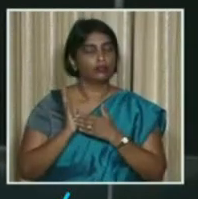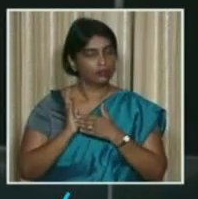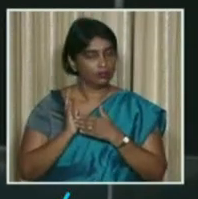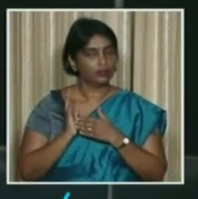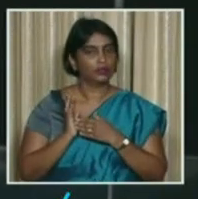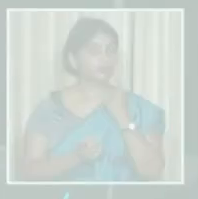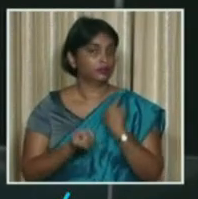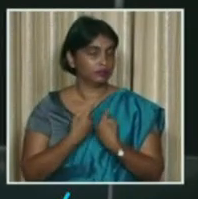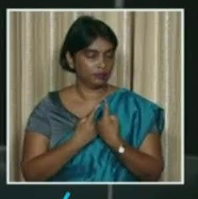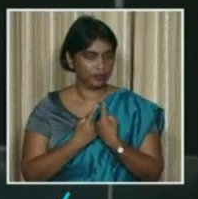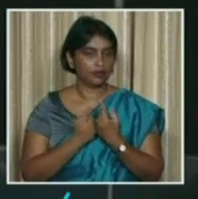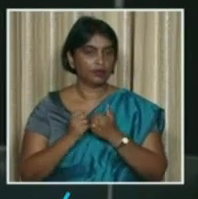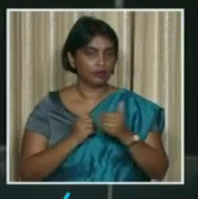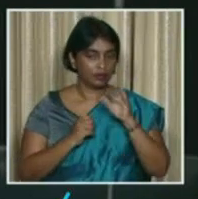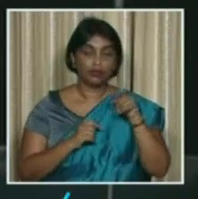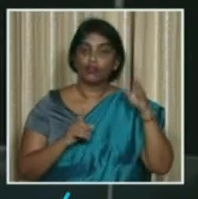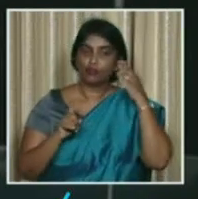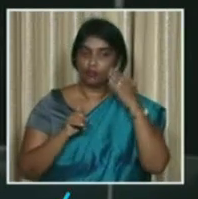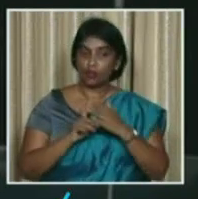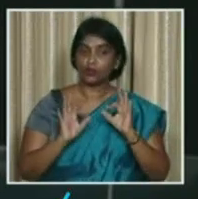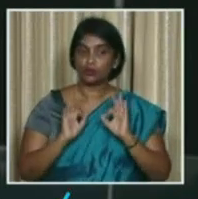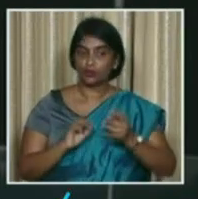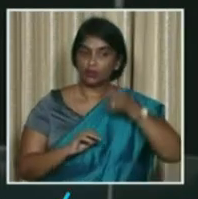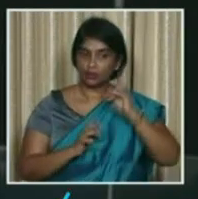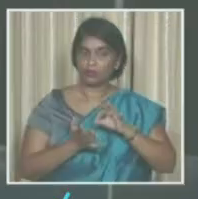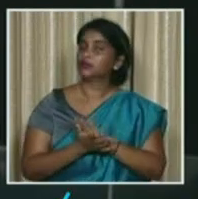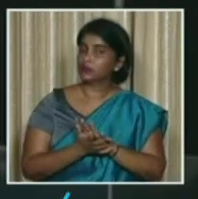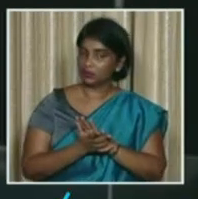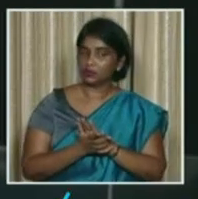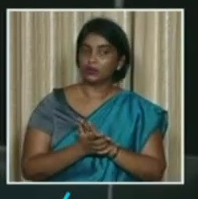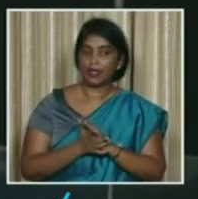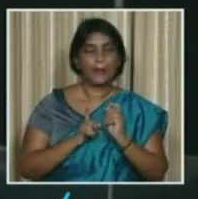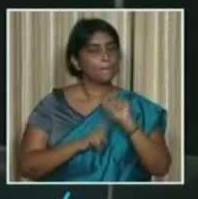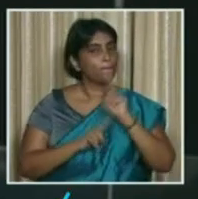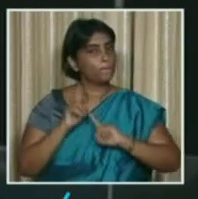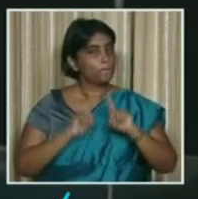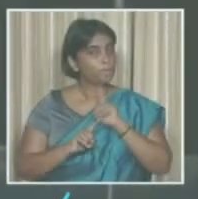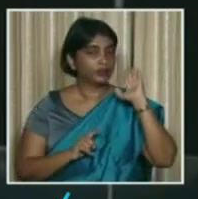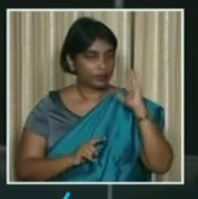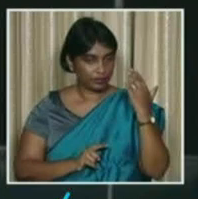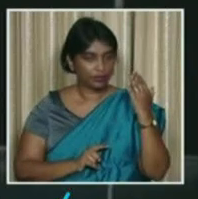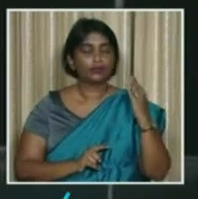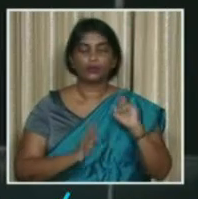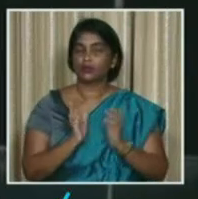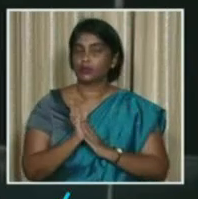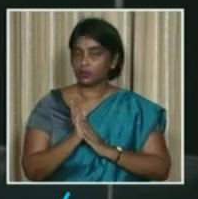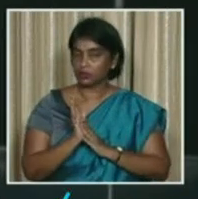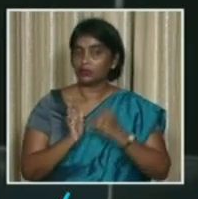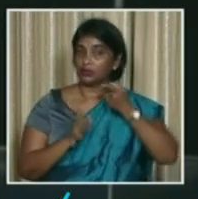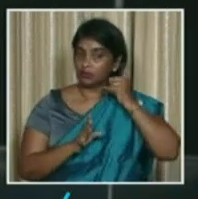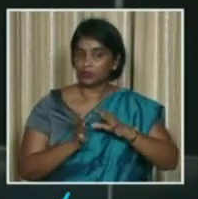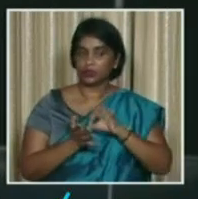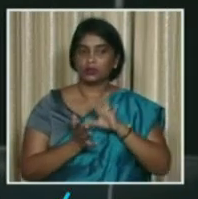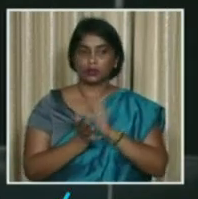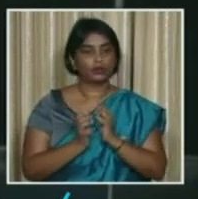සම්බන්ධව විමර්ශනය කිරීමට සහ ඒ සඳහා සුසු නිර්දේශ ඉදිරිපත් කිරීම සඳහා වන පාර්ලිමේන්තු විශේෂ කාර්යක සභාවේ නිර්දේශ